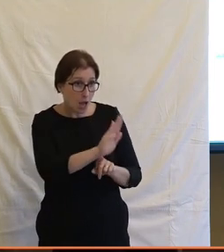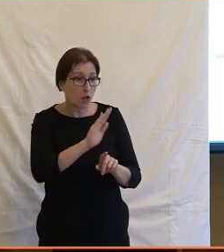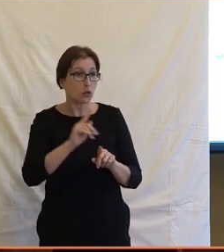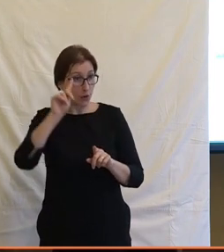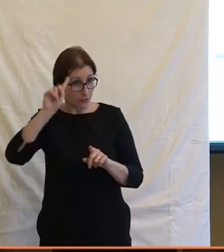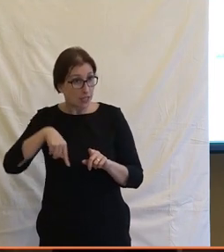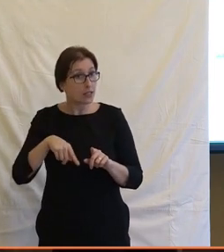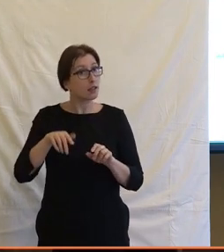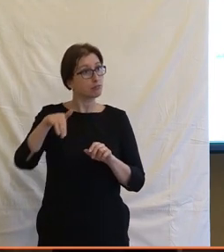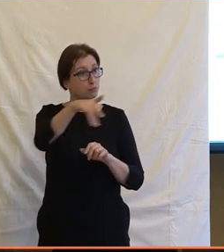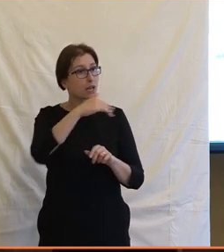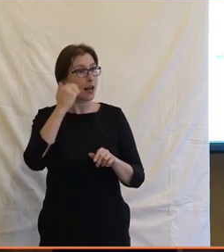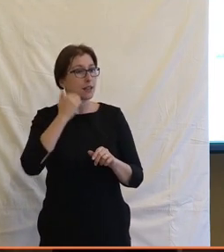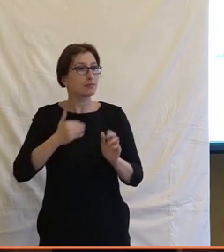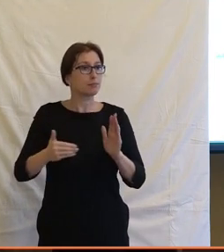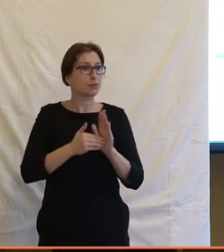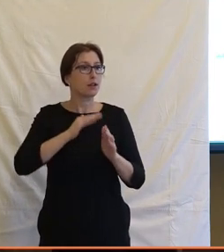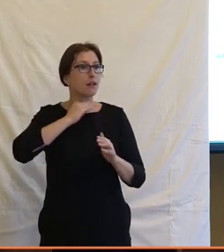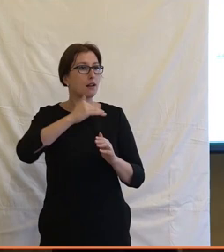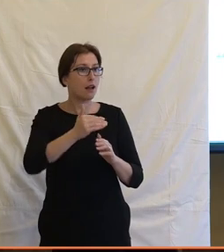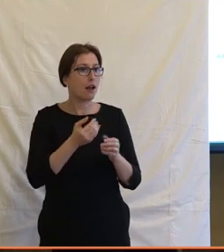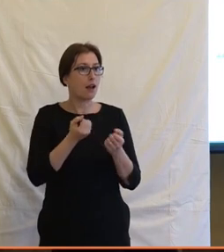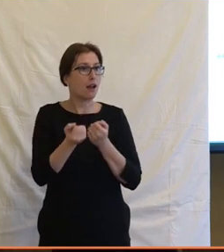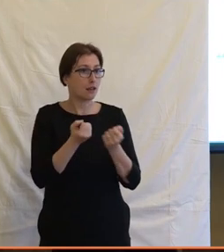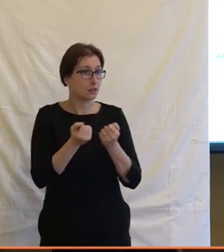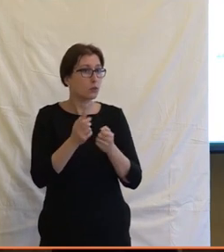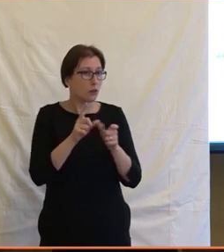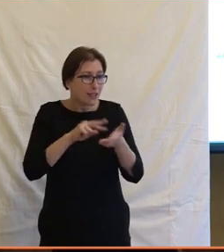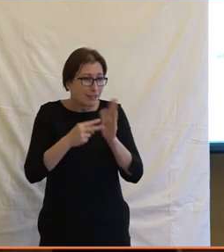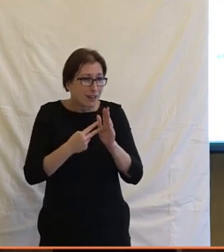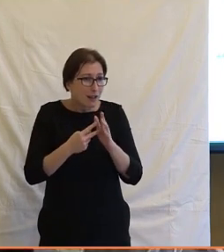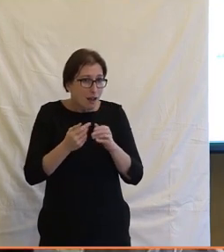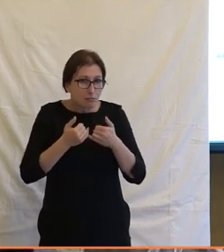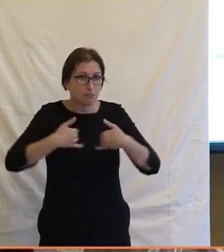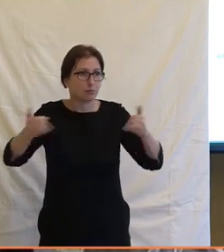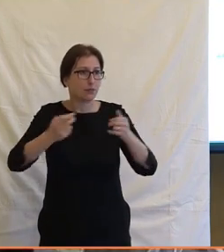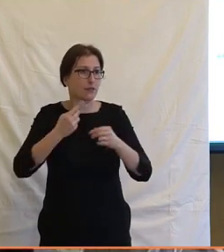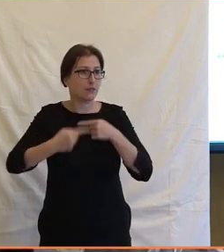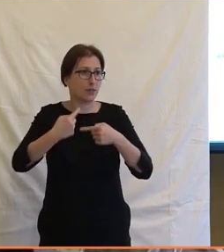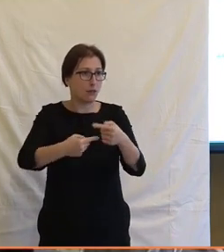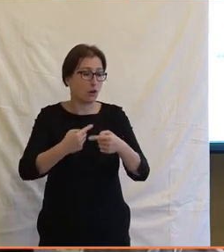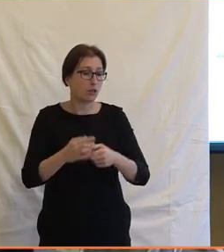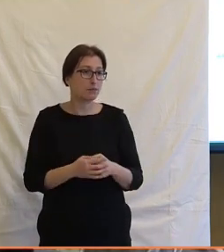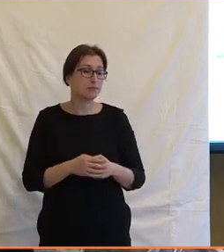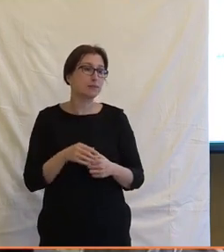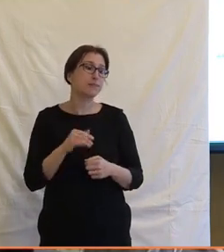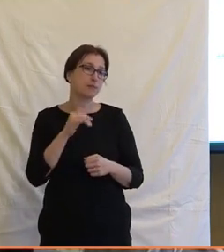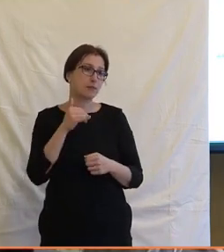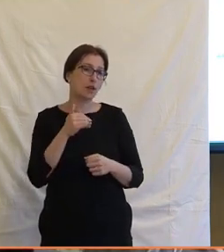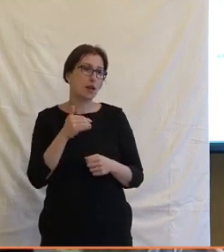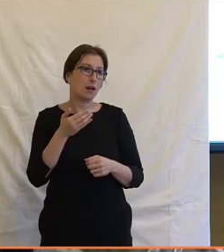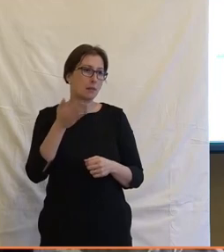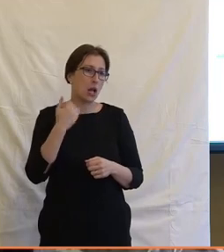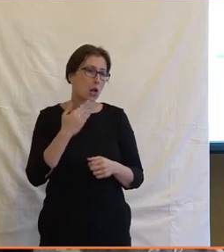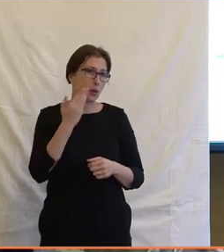sledují ty inovace, protože ta technologie se opravdu velmi rychle vyvíjí? My jsme dokonce měli před, jsou